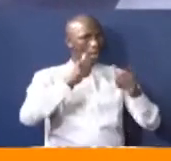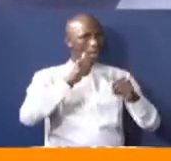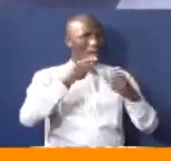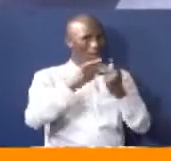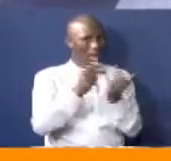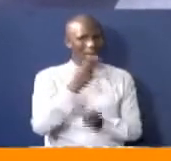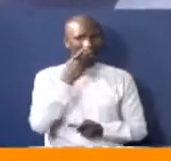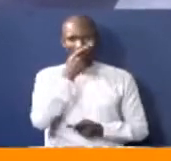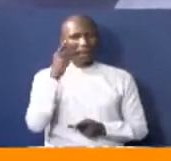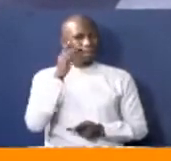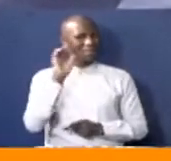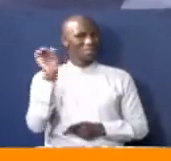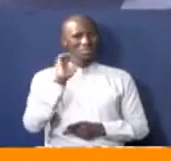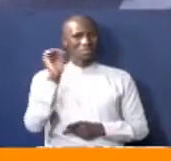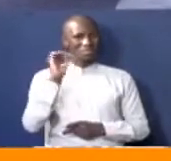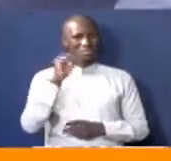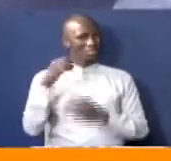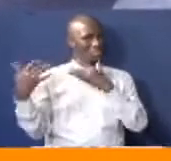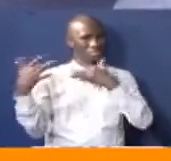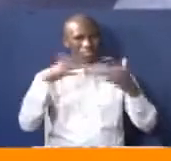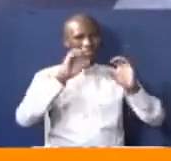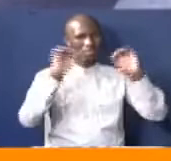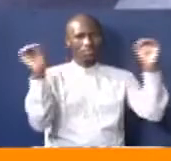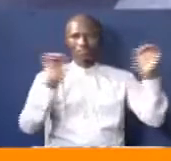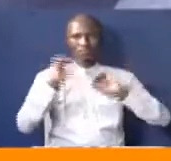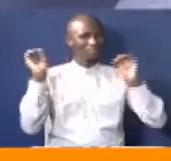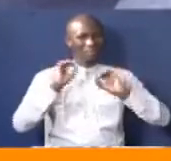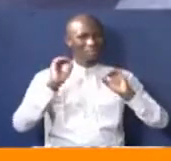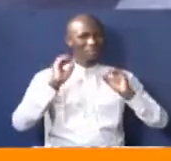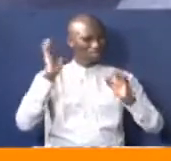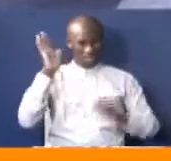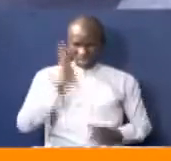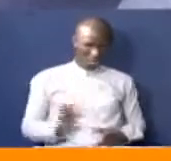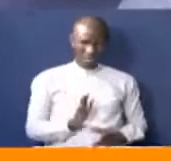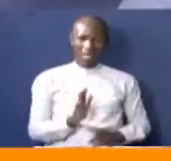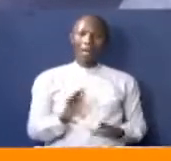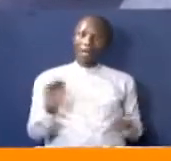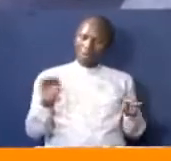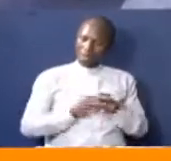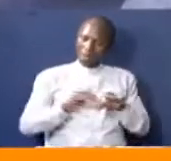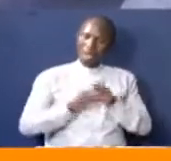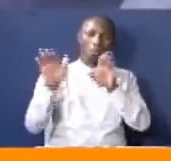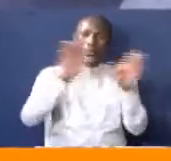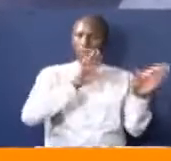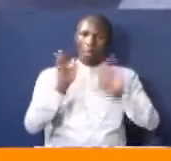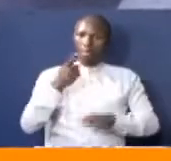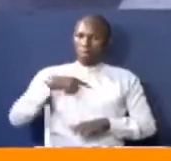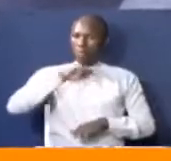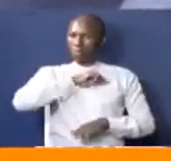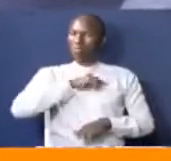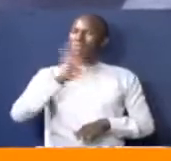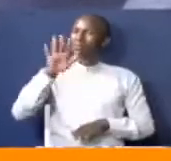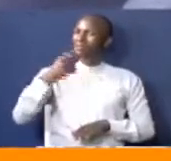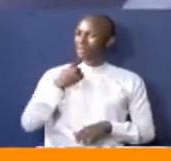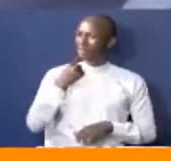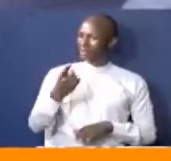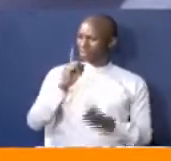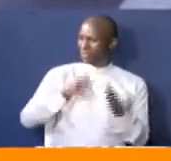we webi nda bethi ya nduthi na members maa waipa na nenda kwa